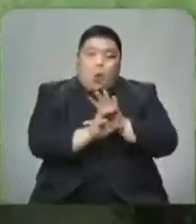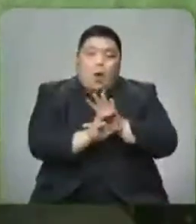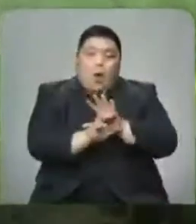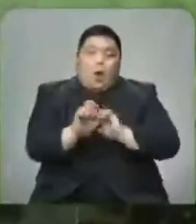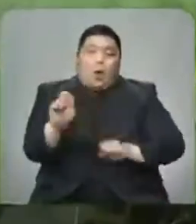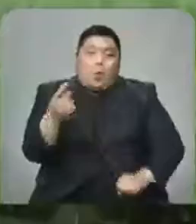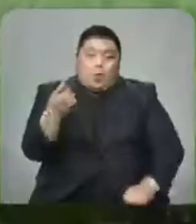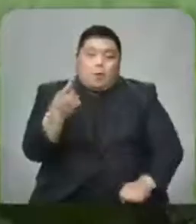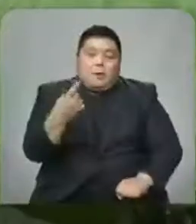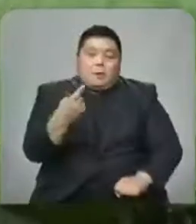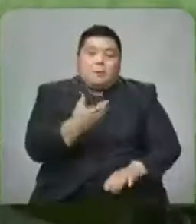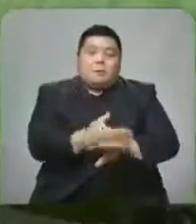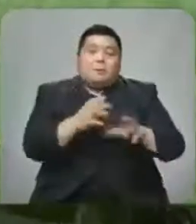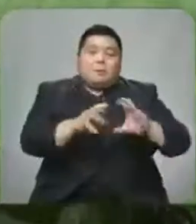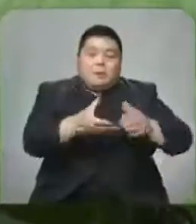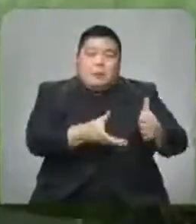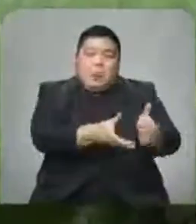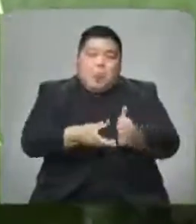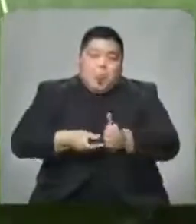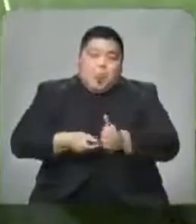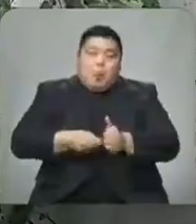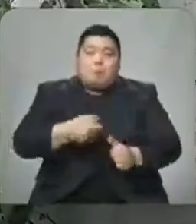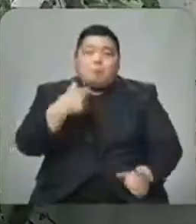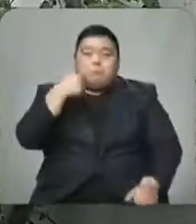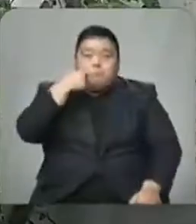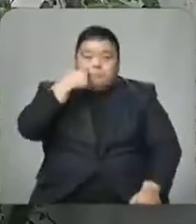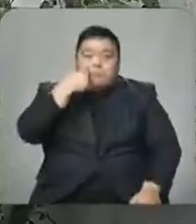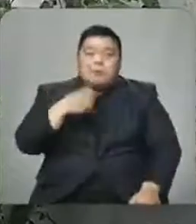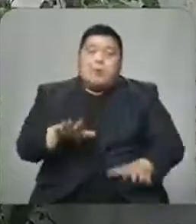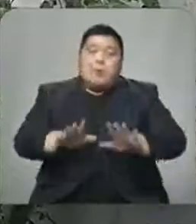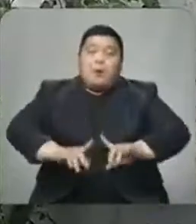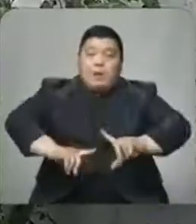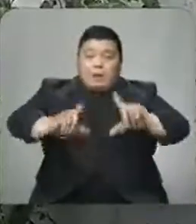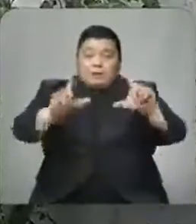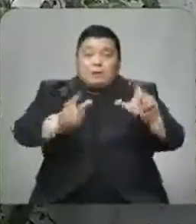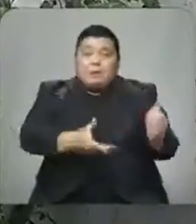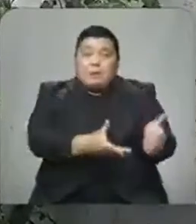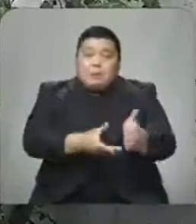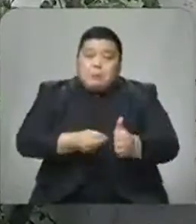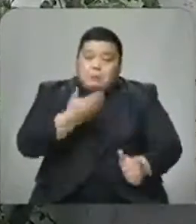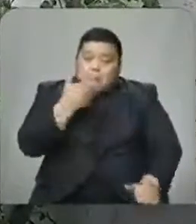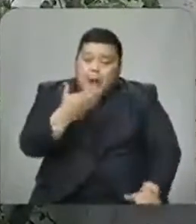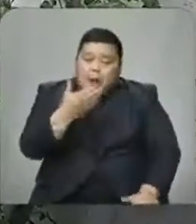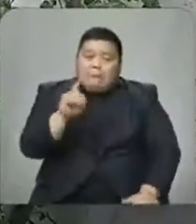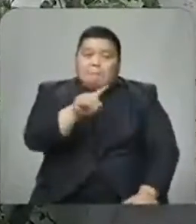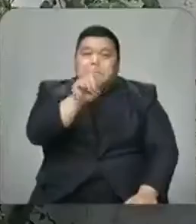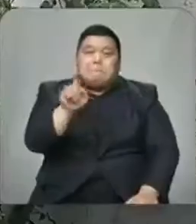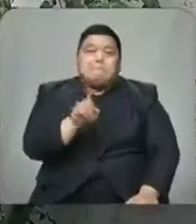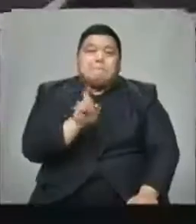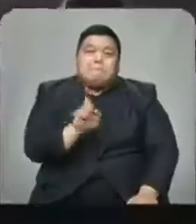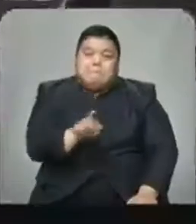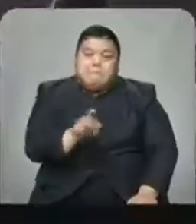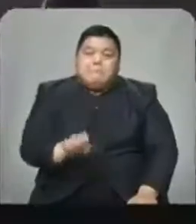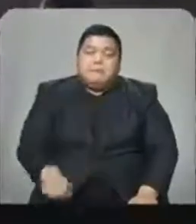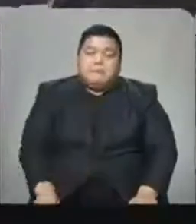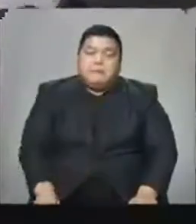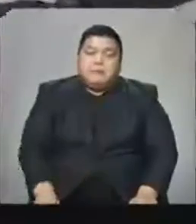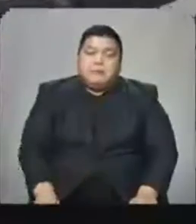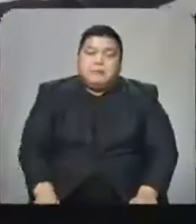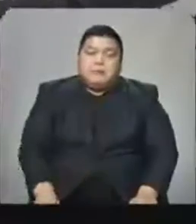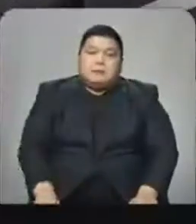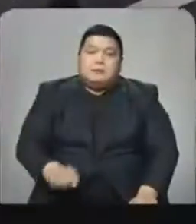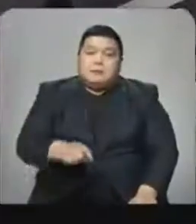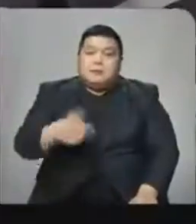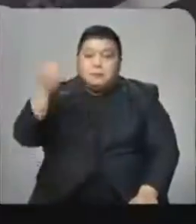동안 외국인 계절 근로자를 배정받지 못했습니다. 올해도 외국인 입국이 가능할지 아직 불분명합니다.